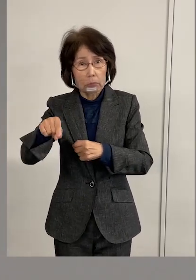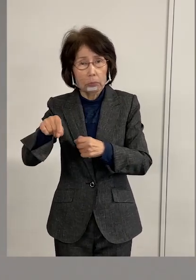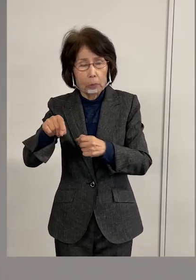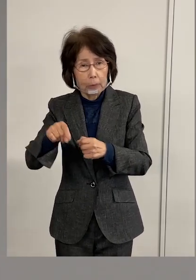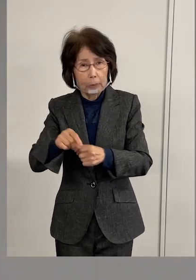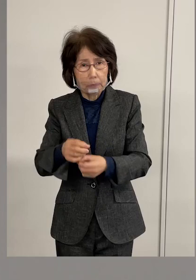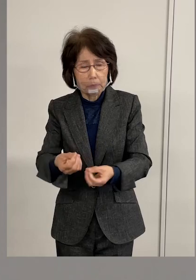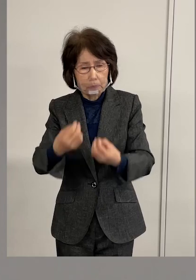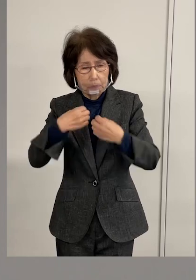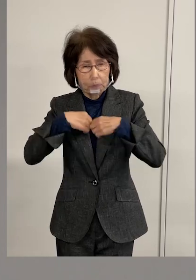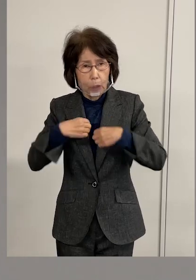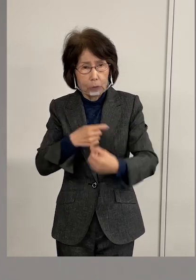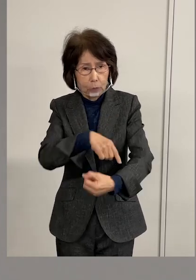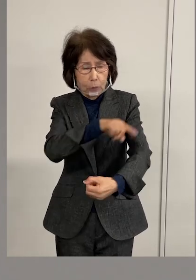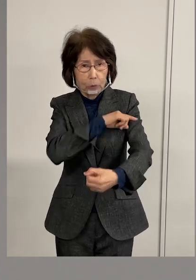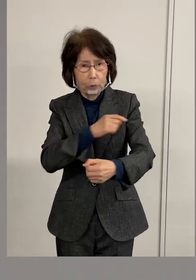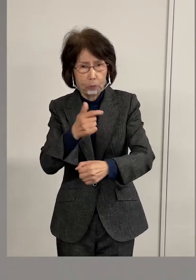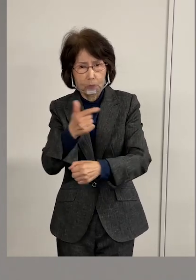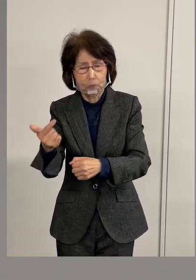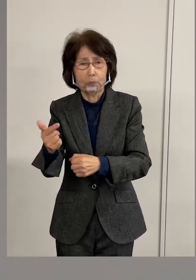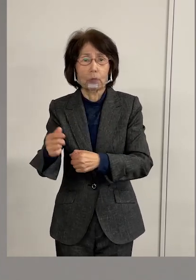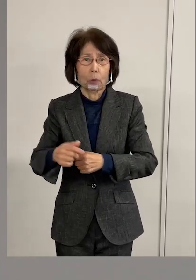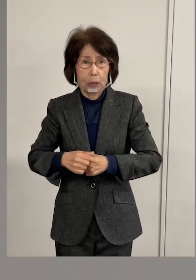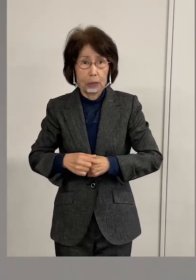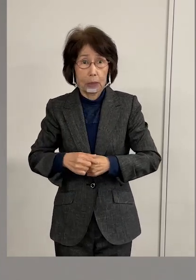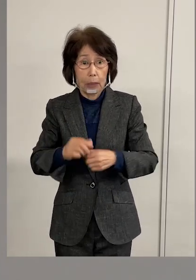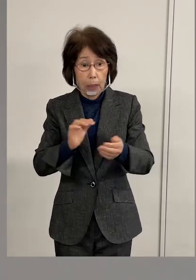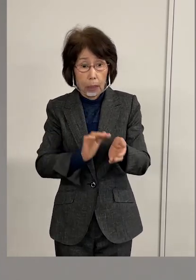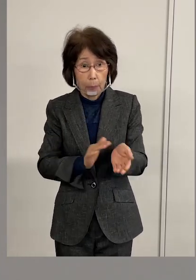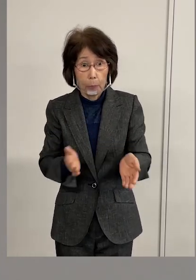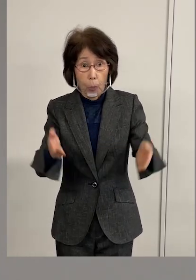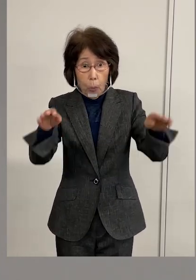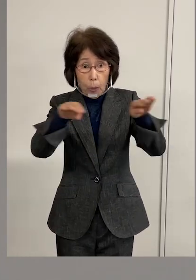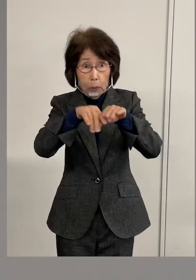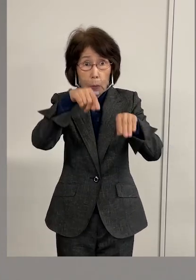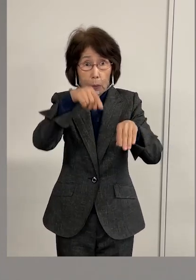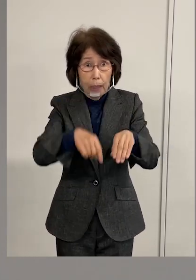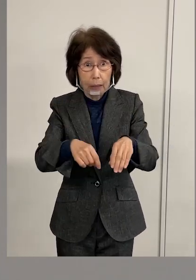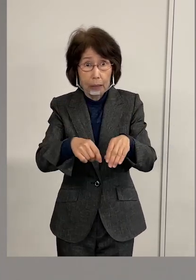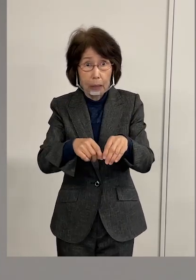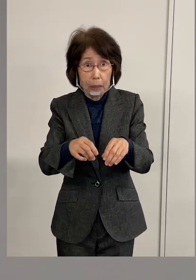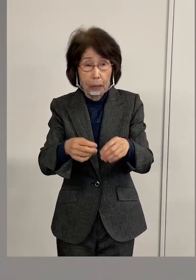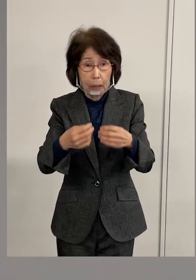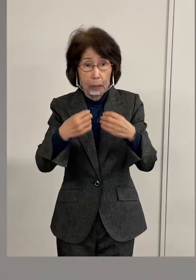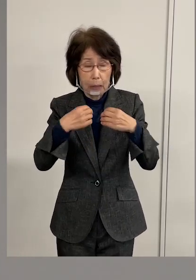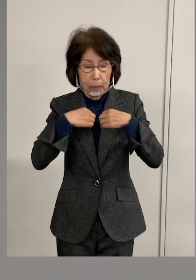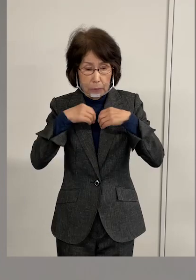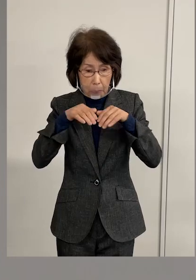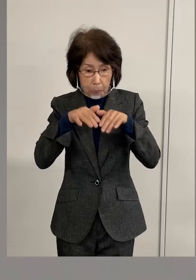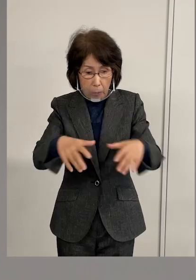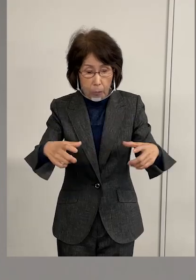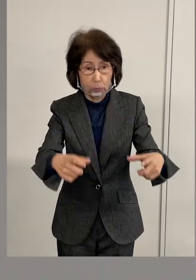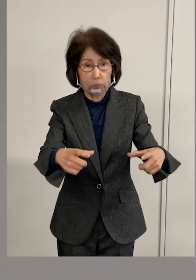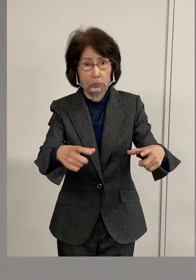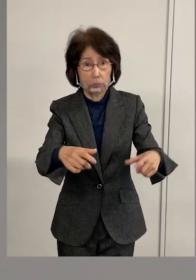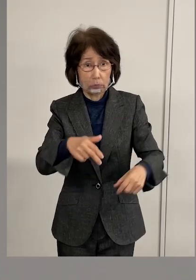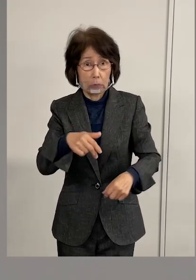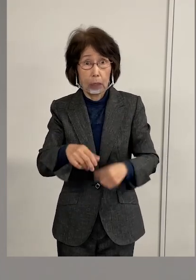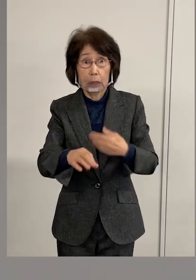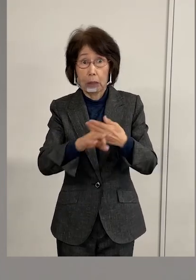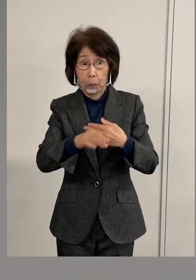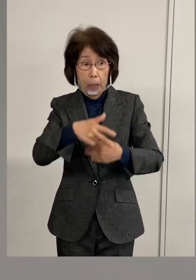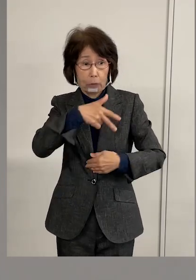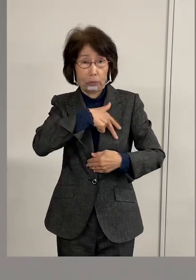感染力が非常に強いので、病院内のクラスターをみんな少し心配していると思います。いわゆるスタッフが感染す